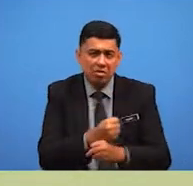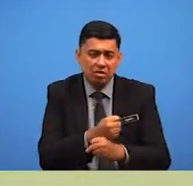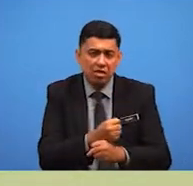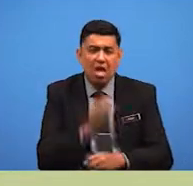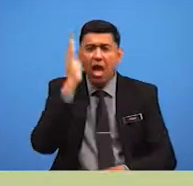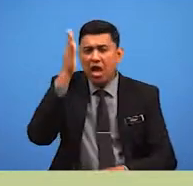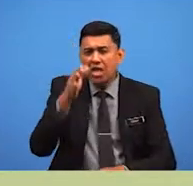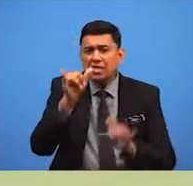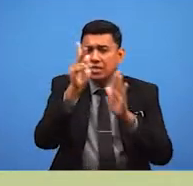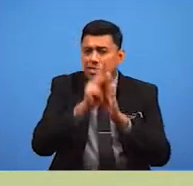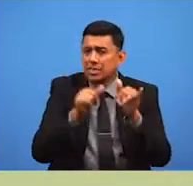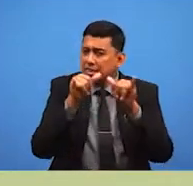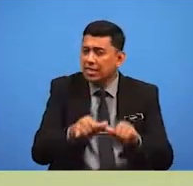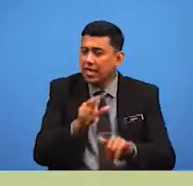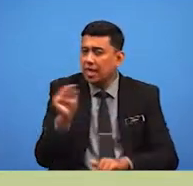akan ketinggalan.